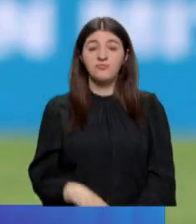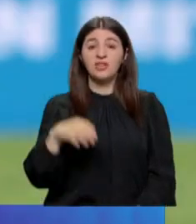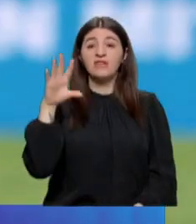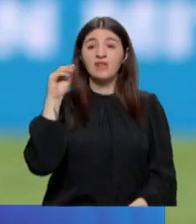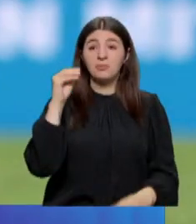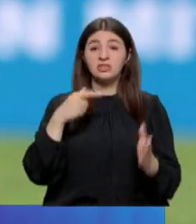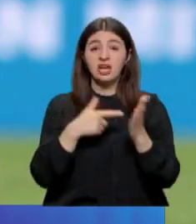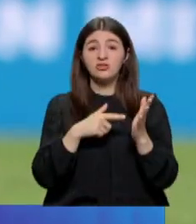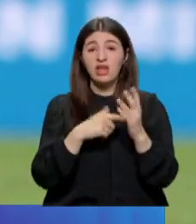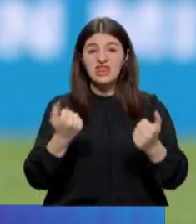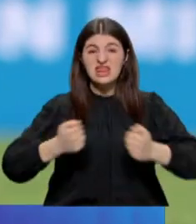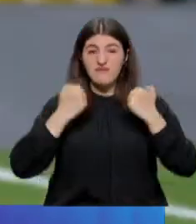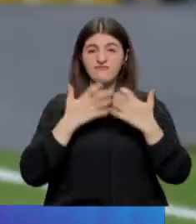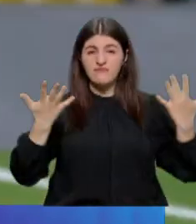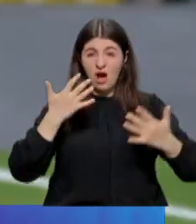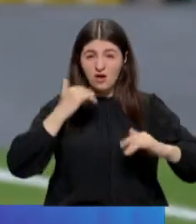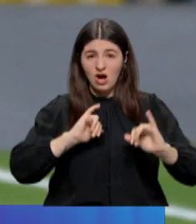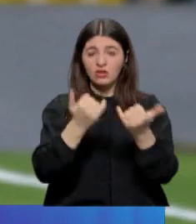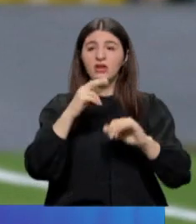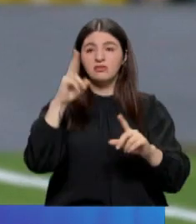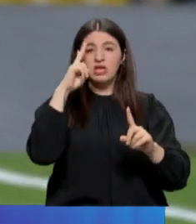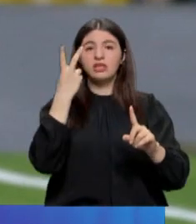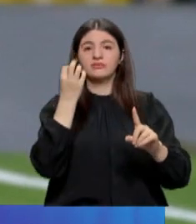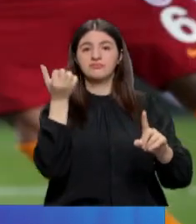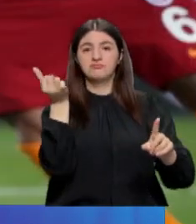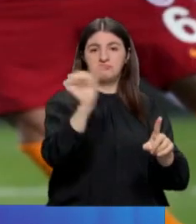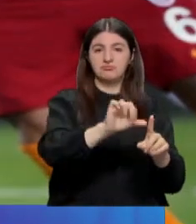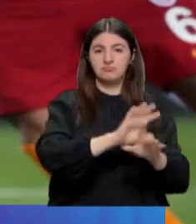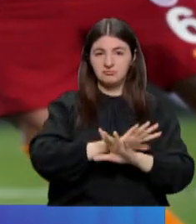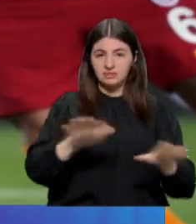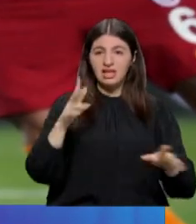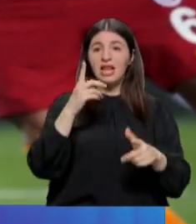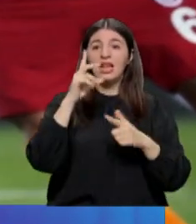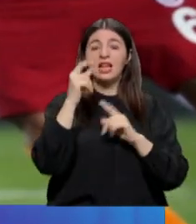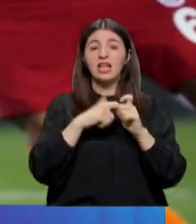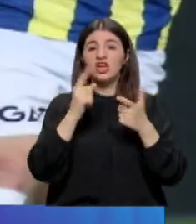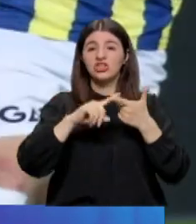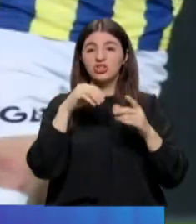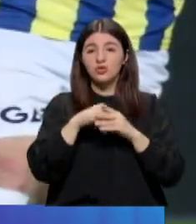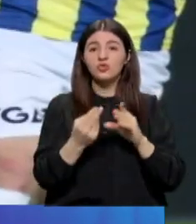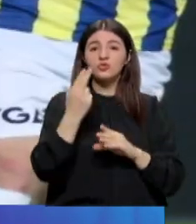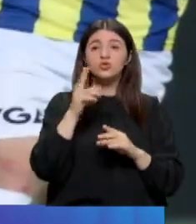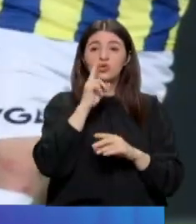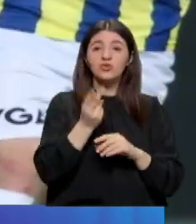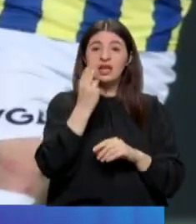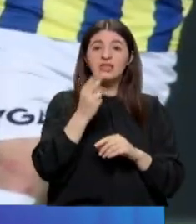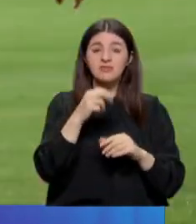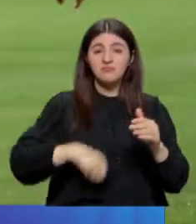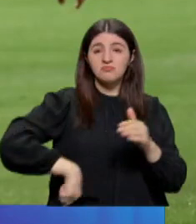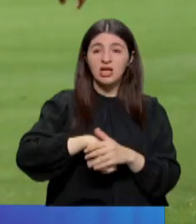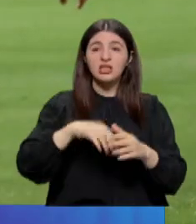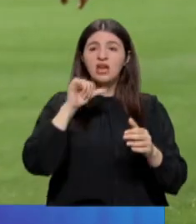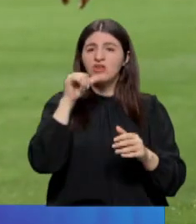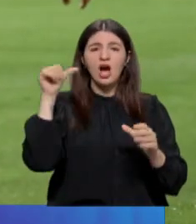Fenerbahçe Kadıköy'deki dev derbide Galatasaray'ı 2-0 mağlup etti. Lig ikinciliği için son 7 maçta hiç kaybetmeyen Sarı